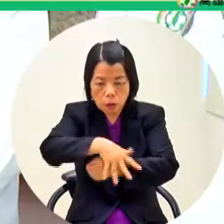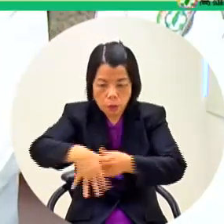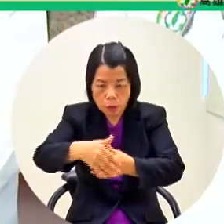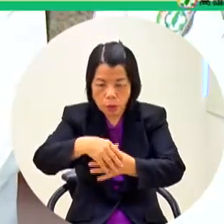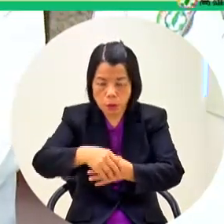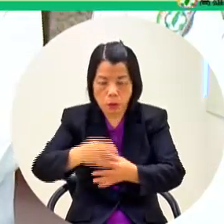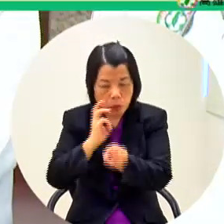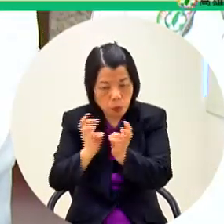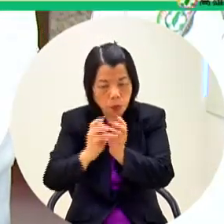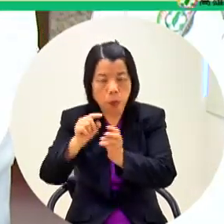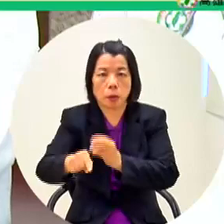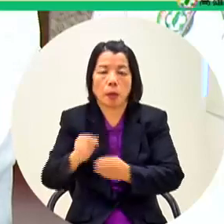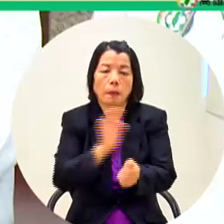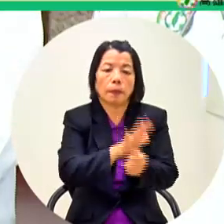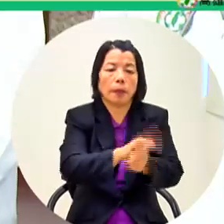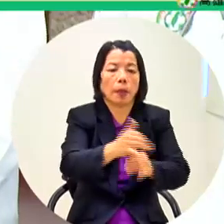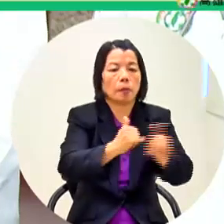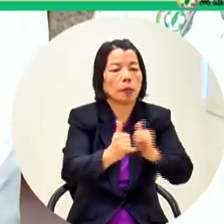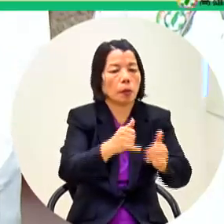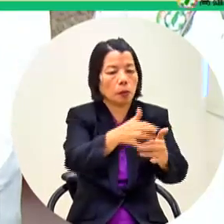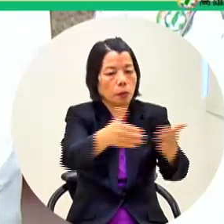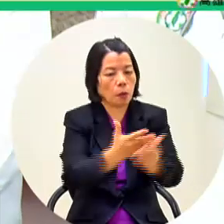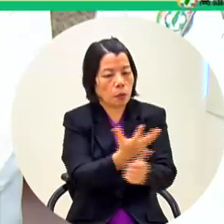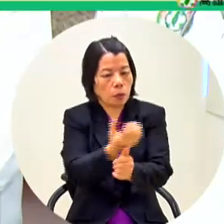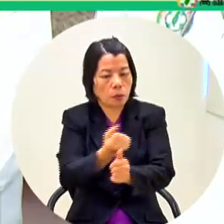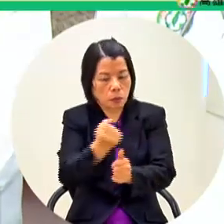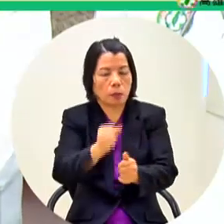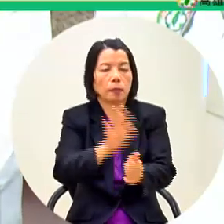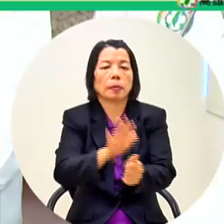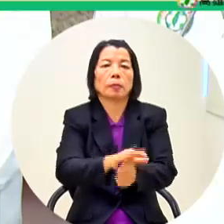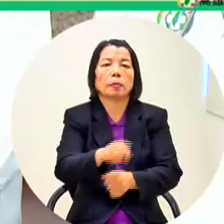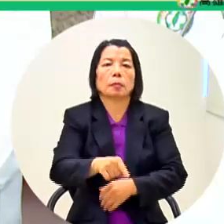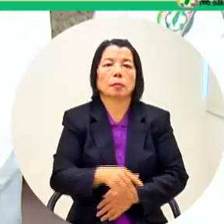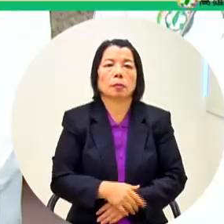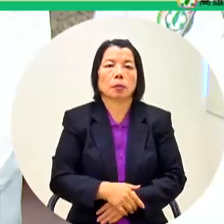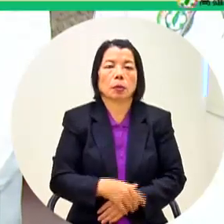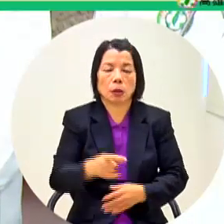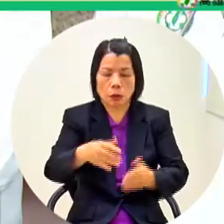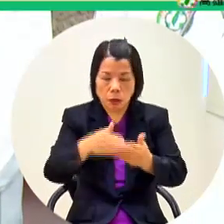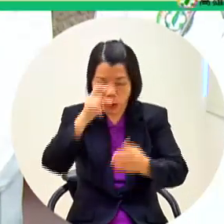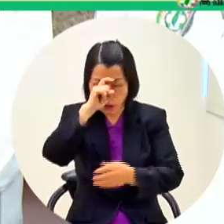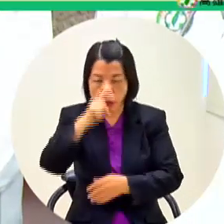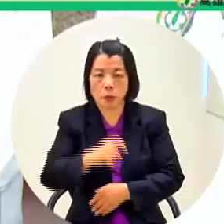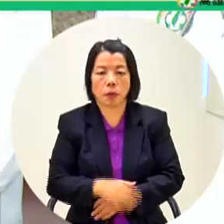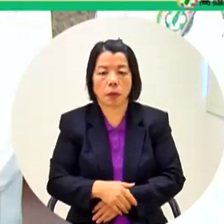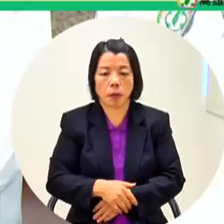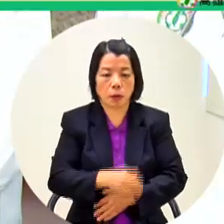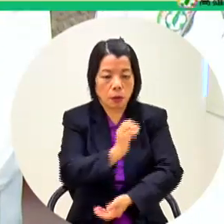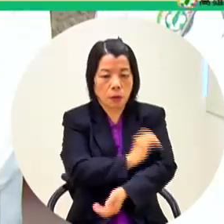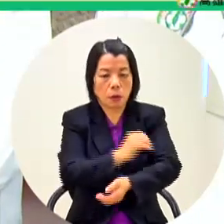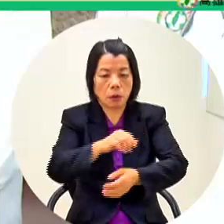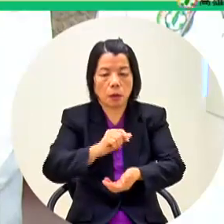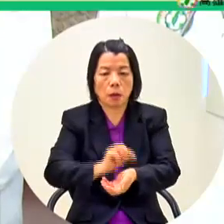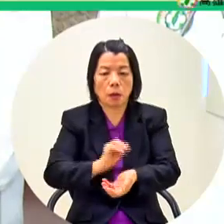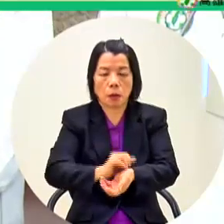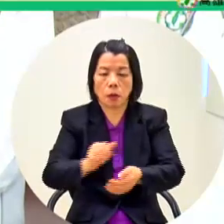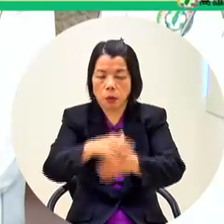统来帮全民把关。结果你居然希望医护人员全面普